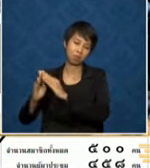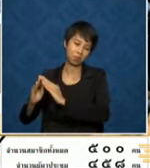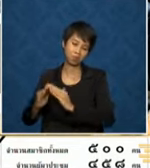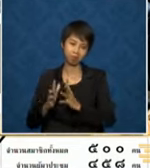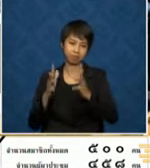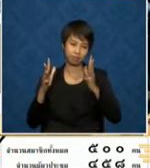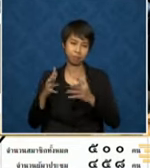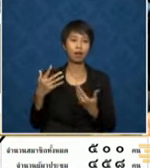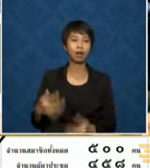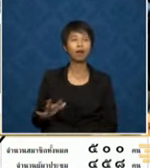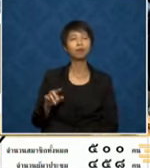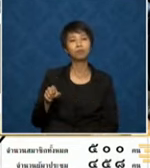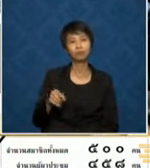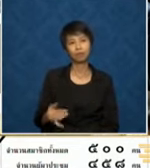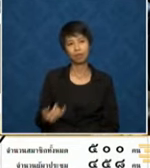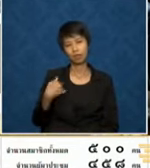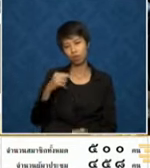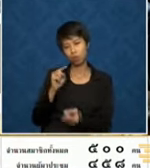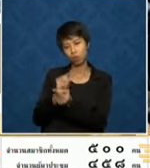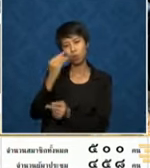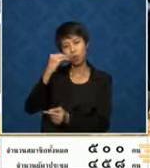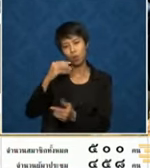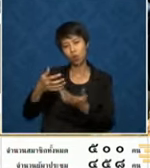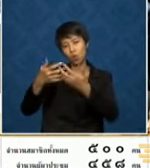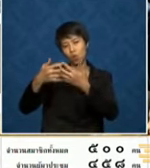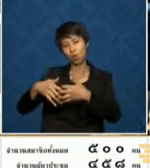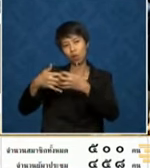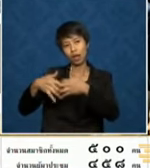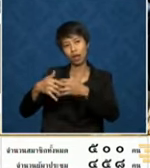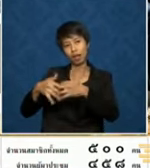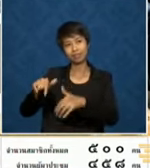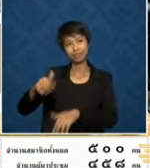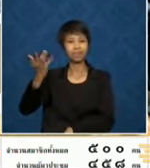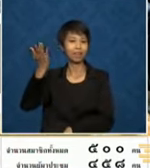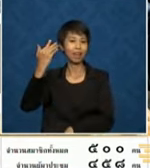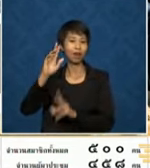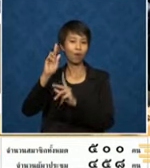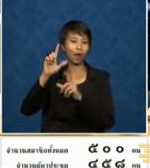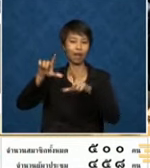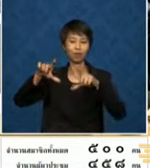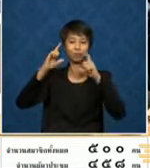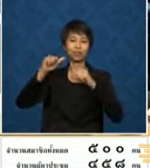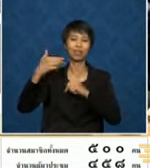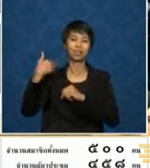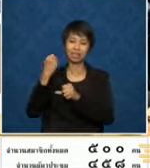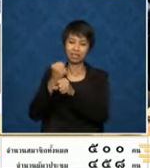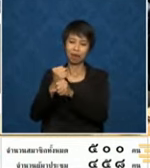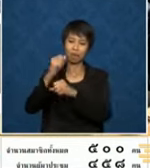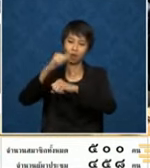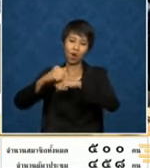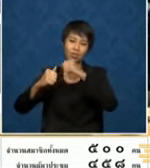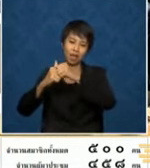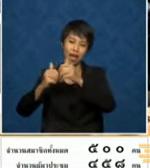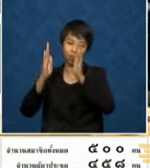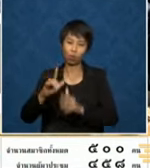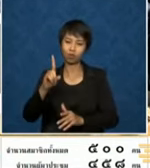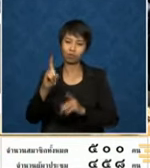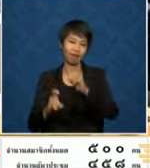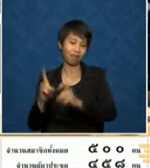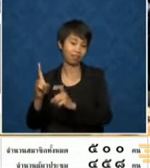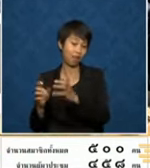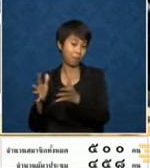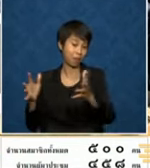นะคะถ้าท่านคุ้นๆก็จะมีโรงงานอย่างเช่นที่เพิ่งมีเกิดเหตุการณ์เครนถล่มที่ผ่านมาค่ะและทำให้ผู้ประกอบการเหล็กใน